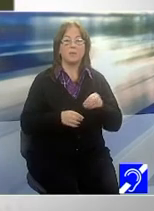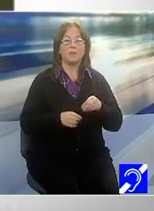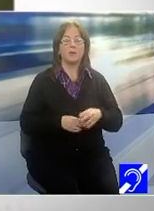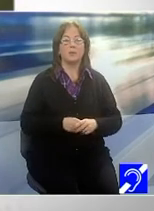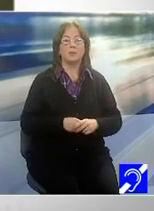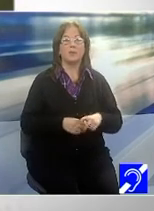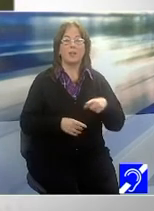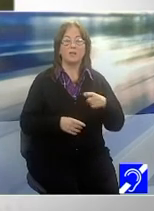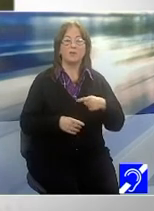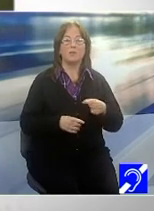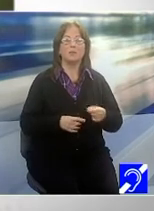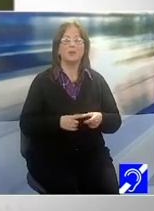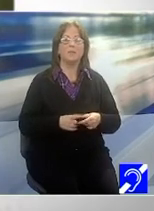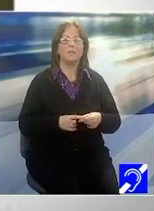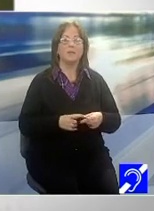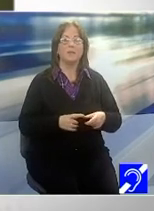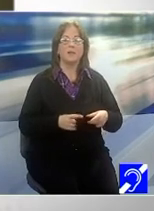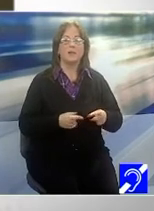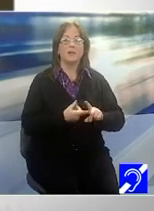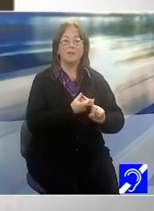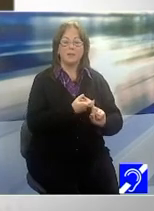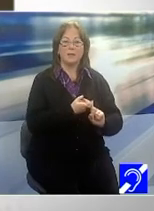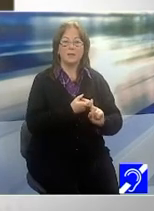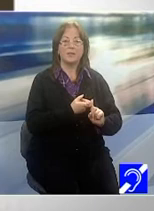Avem relații bilaterale foarte bune.